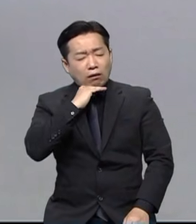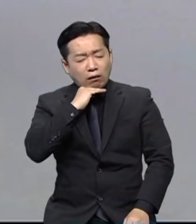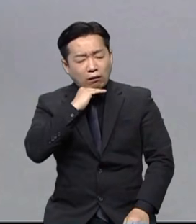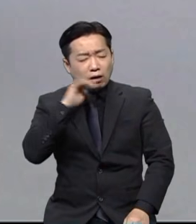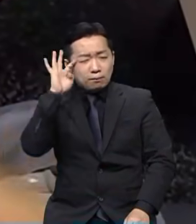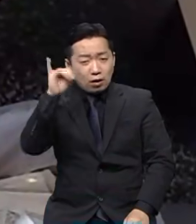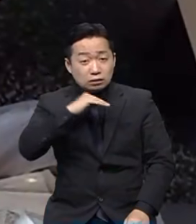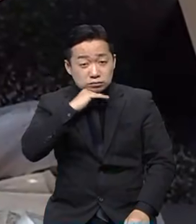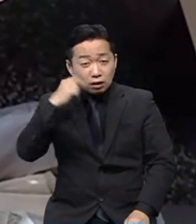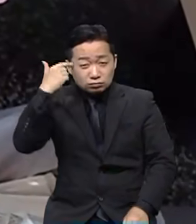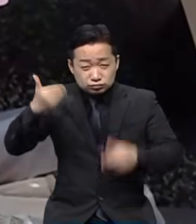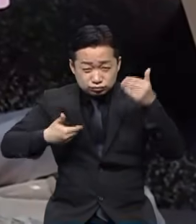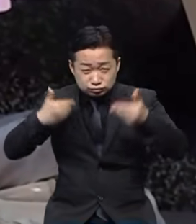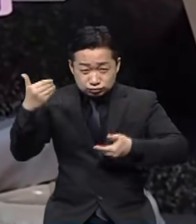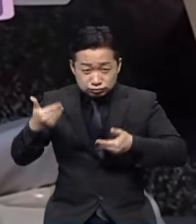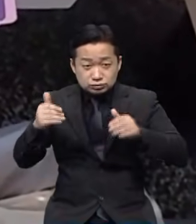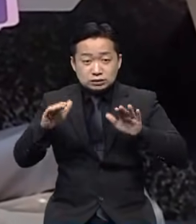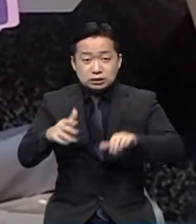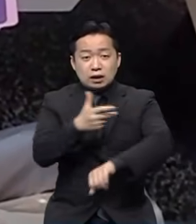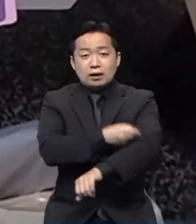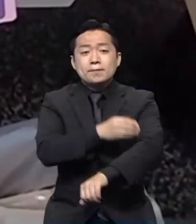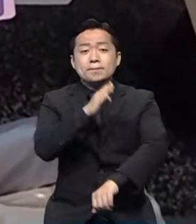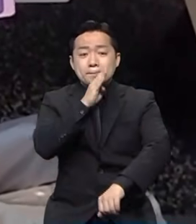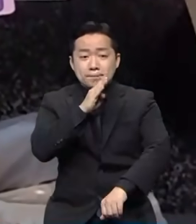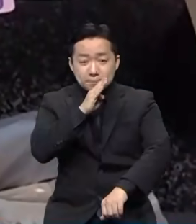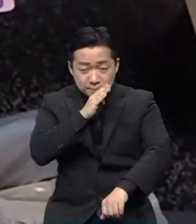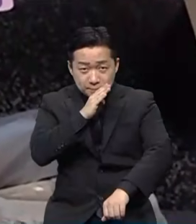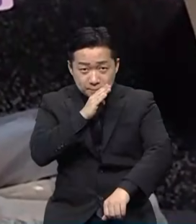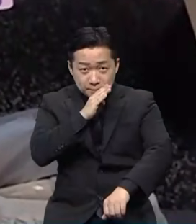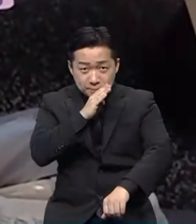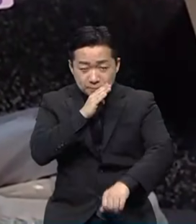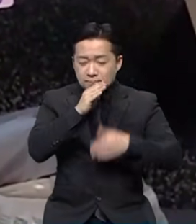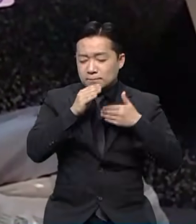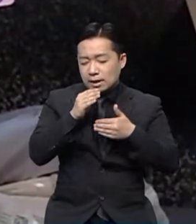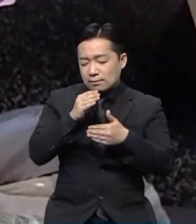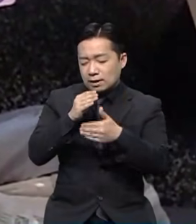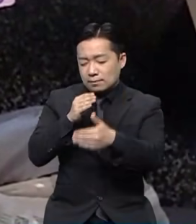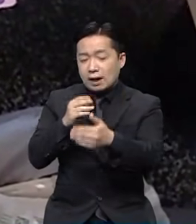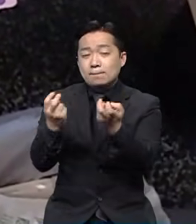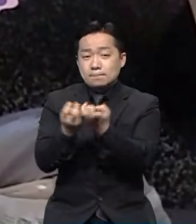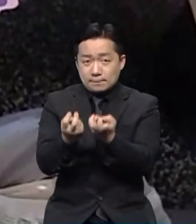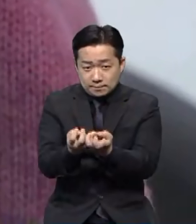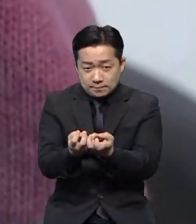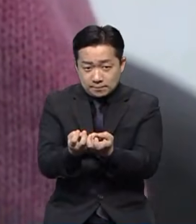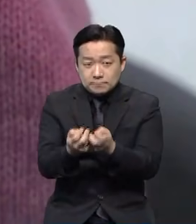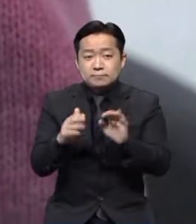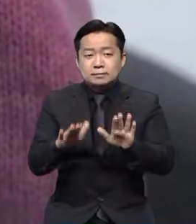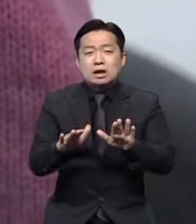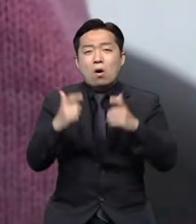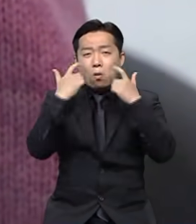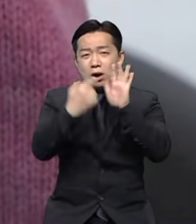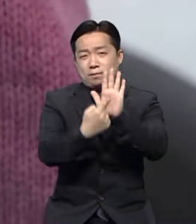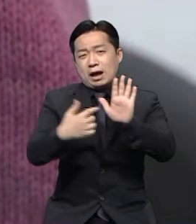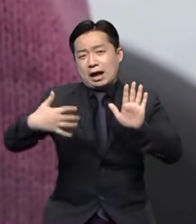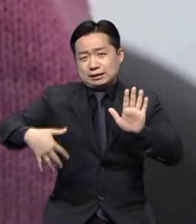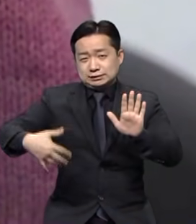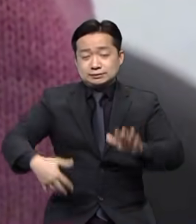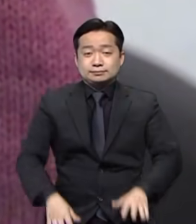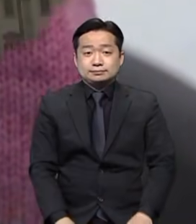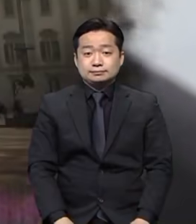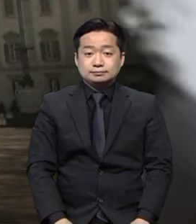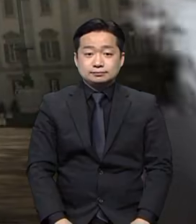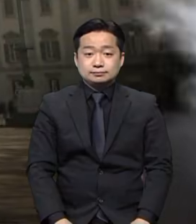되냐, 그런 얘기죠. 뭐. 놔주는 건 사실인데 어떤 방법으로 놔주는지 그 정확한 건 좀 더 기다리셔야 될 것